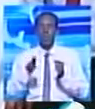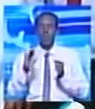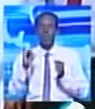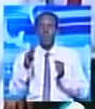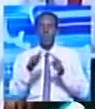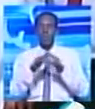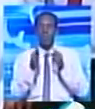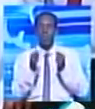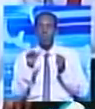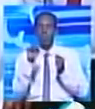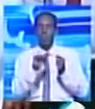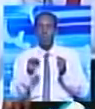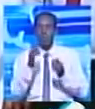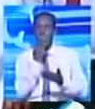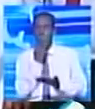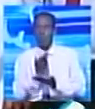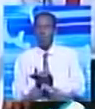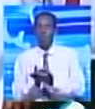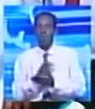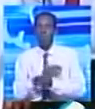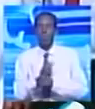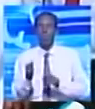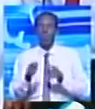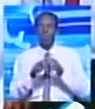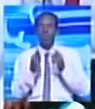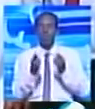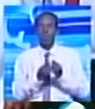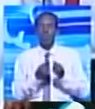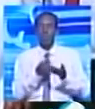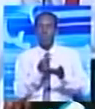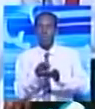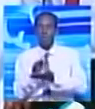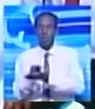Saoudien, qu'on remercie d'ailleurs pour leurs dons.